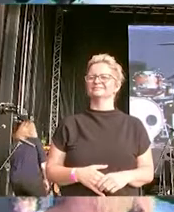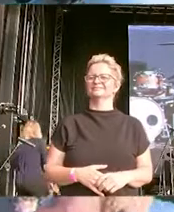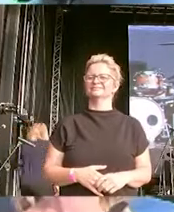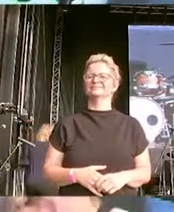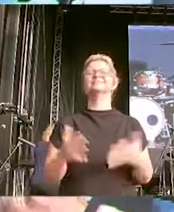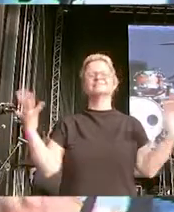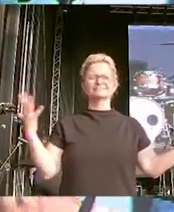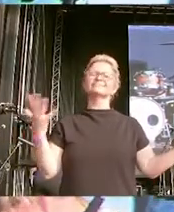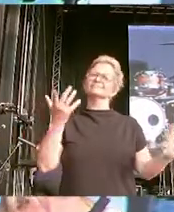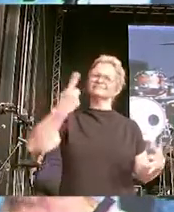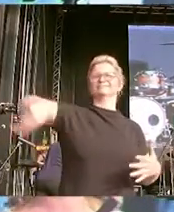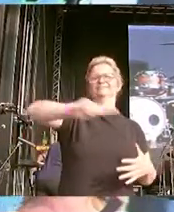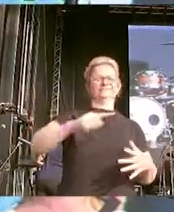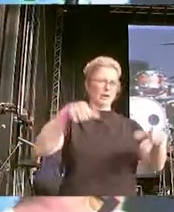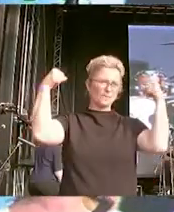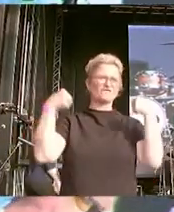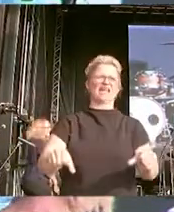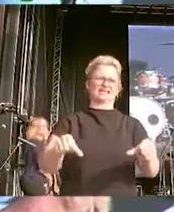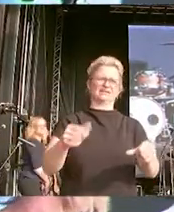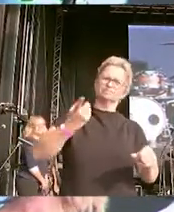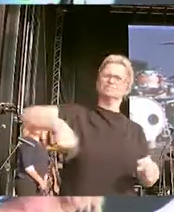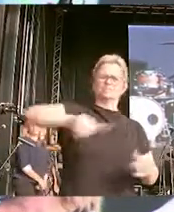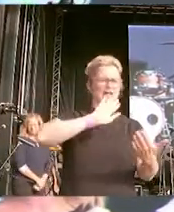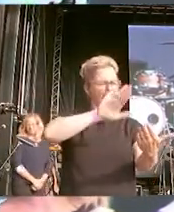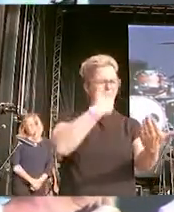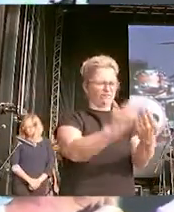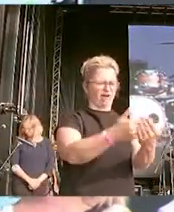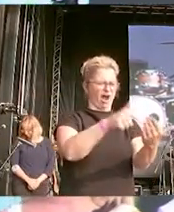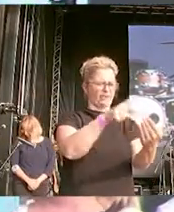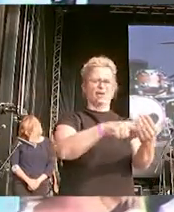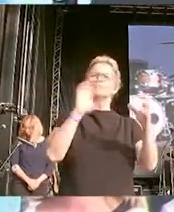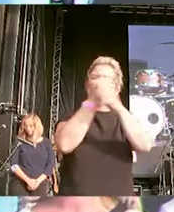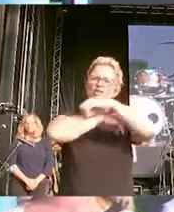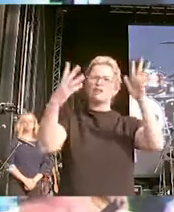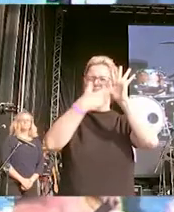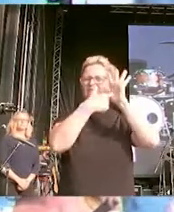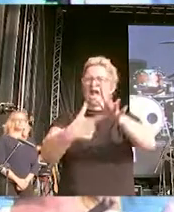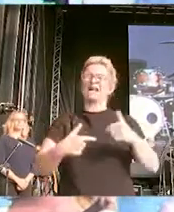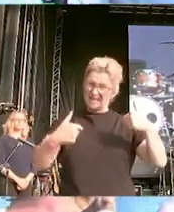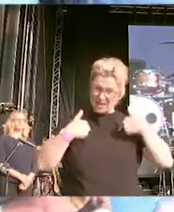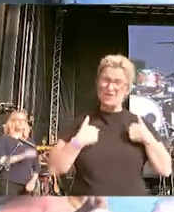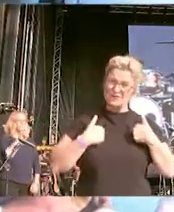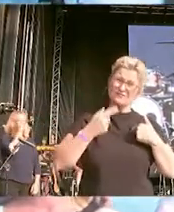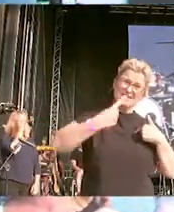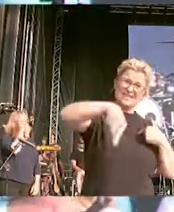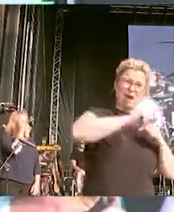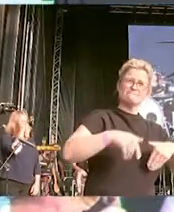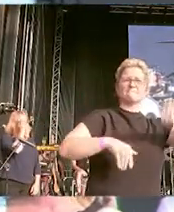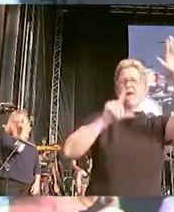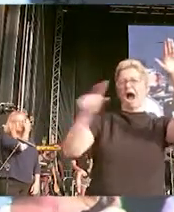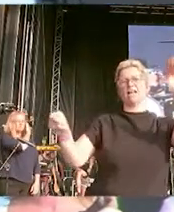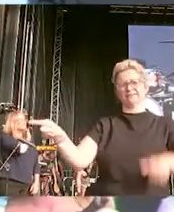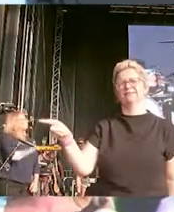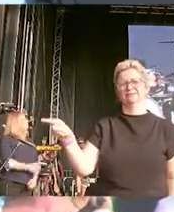Es ist unsere Pflicht und Aufgabe, zu verdeutlichen, dass wir mehr sind. Es ist unsere Pflicht und